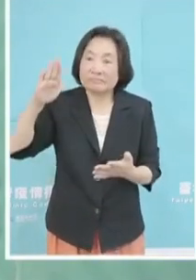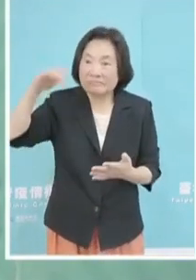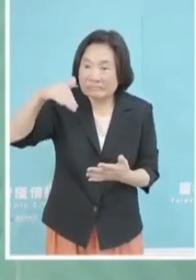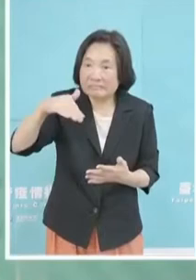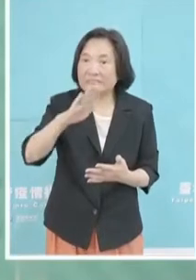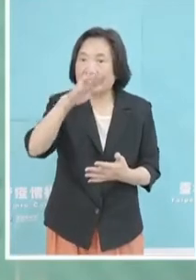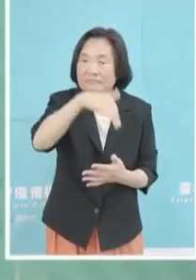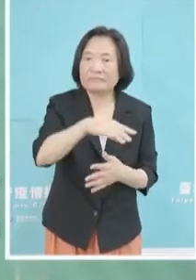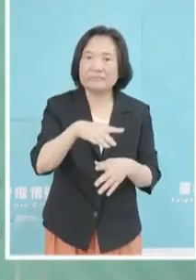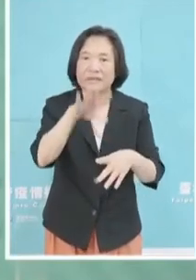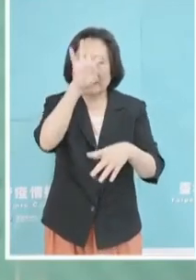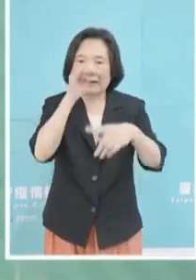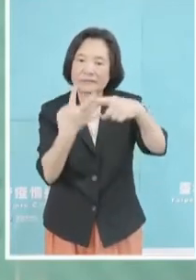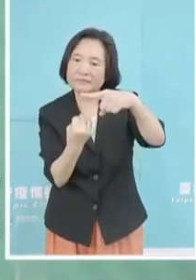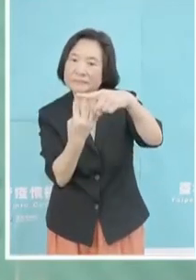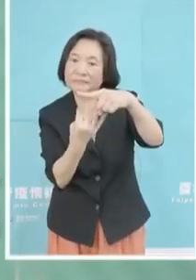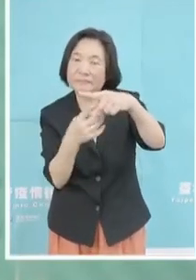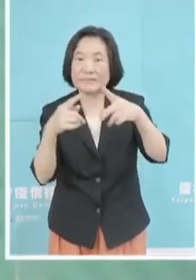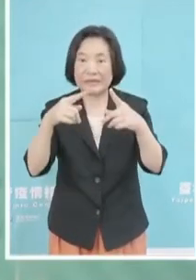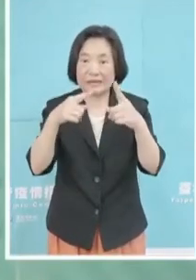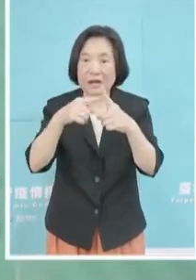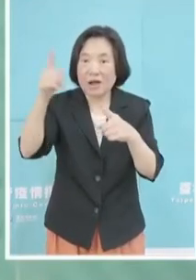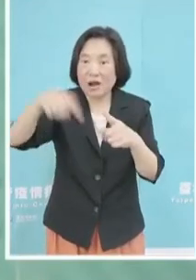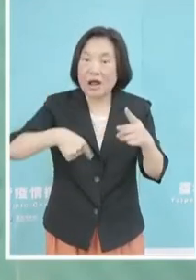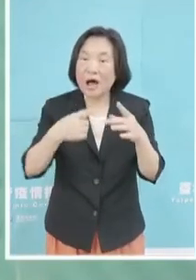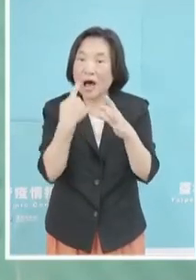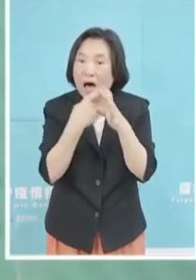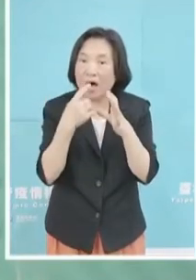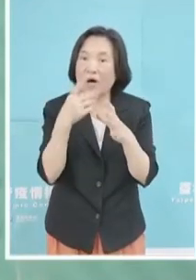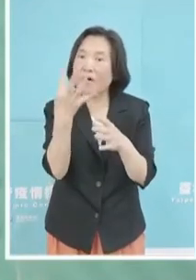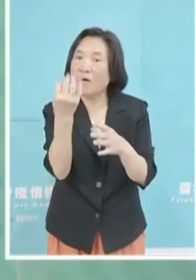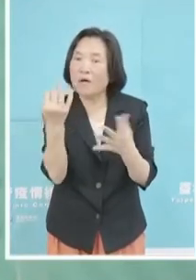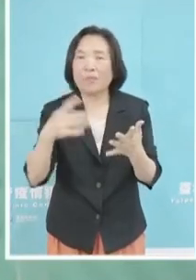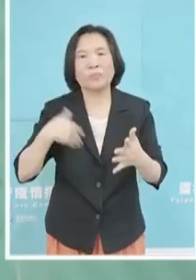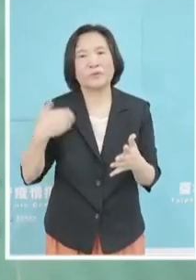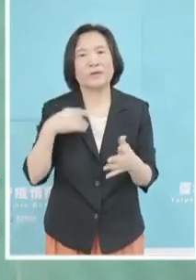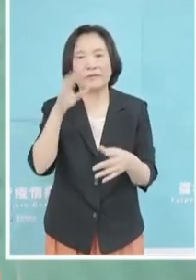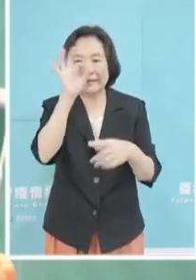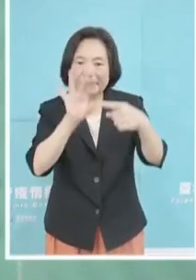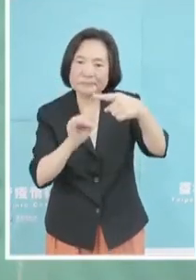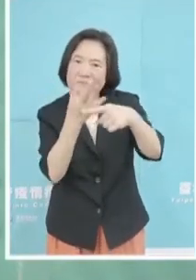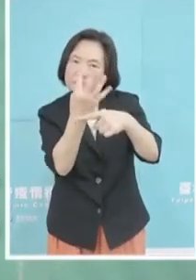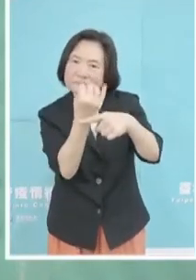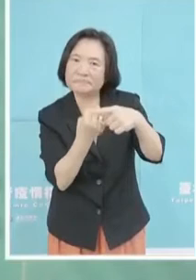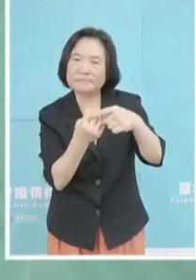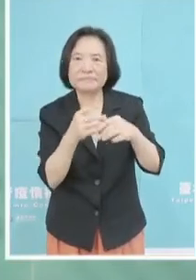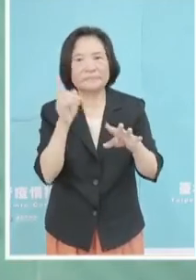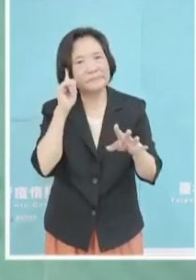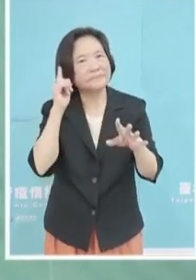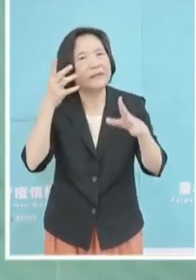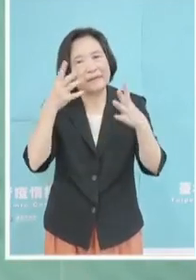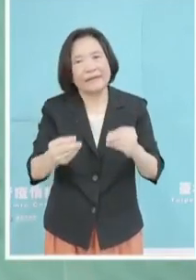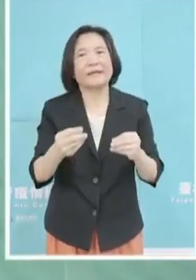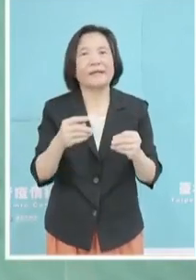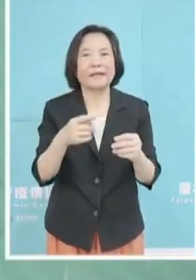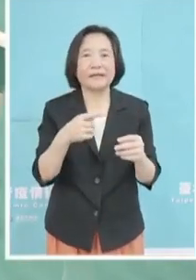来筛检的人多，有时候来筛检的人少，你知道哈。所以与其看这个百分比哈，还不如直接